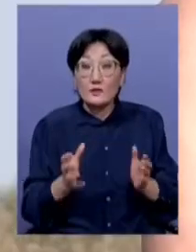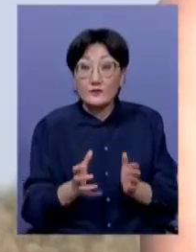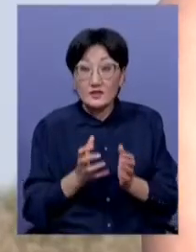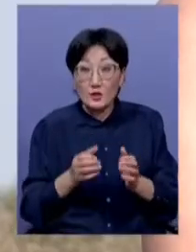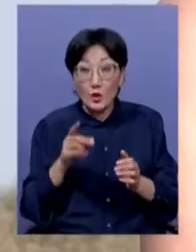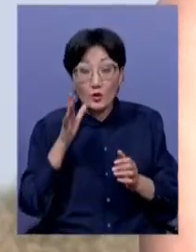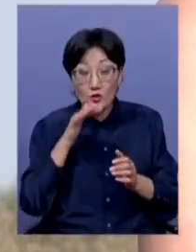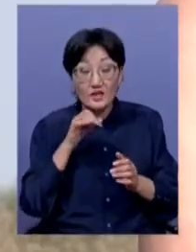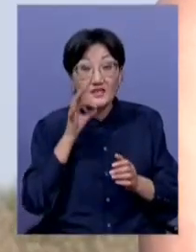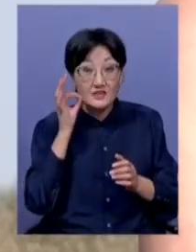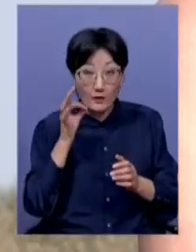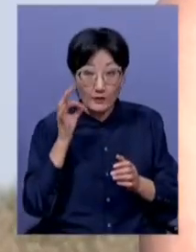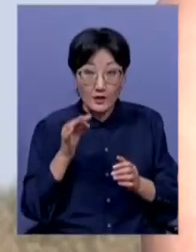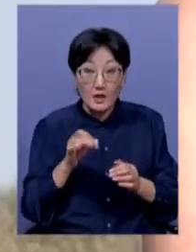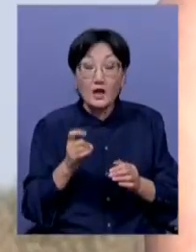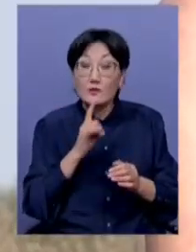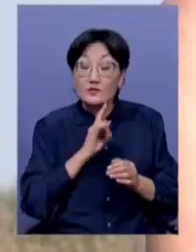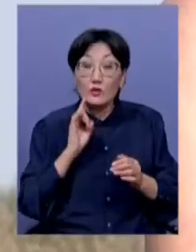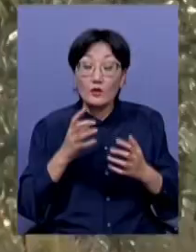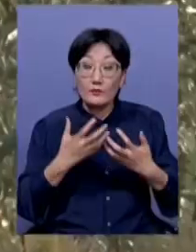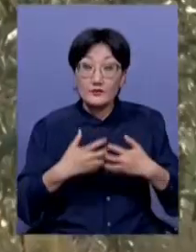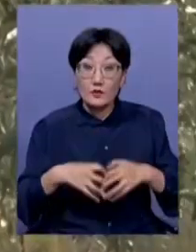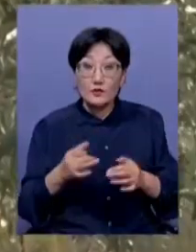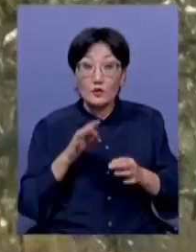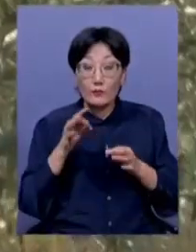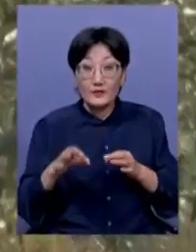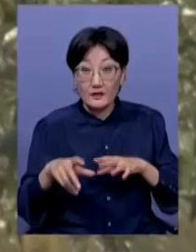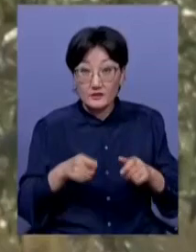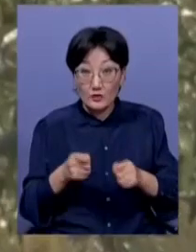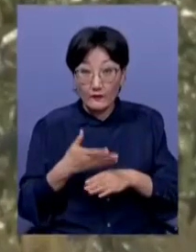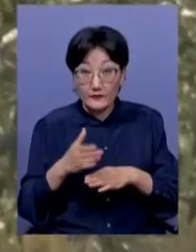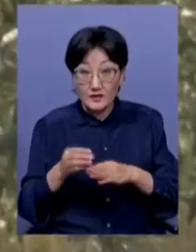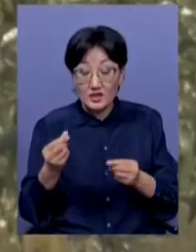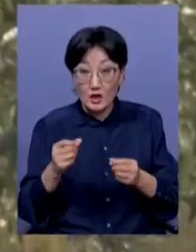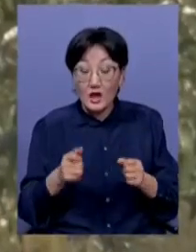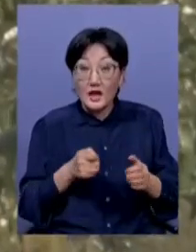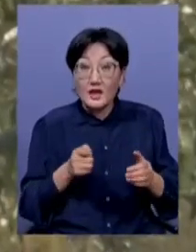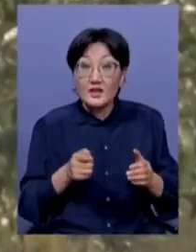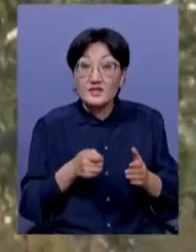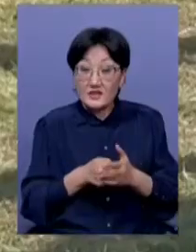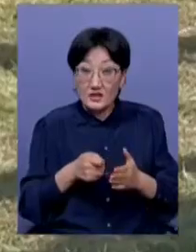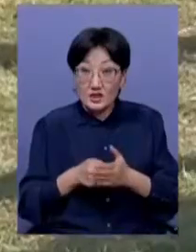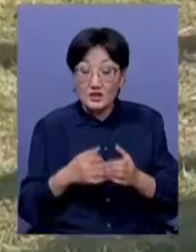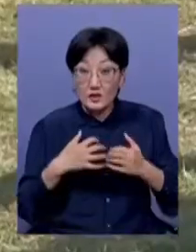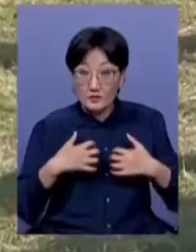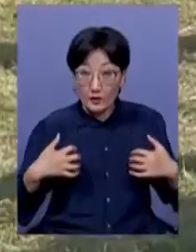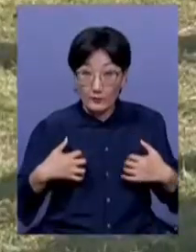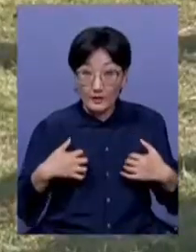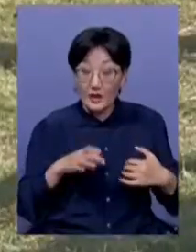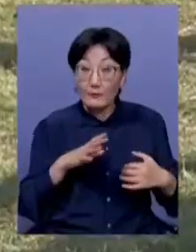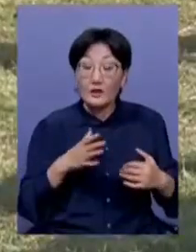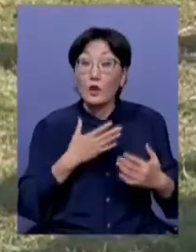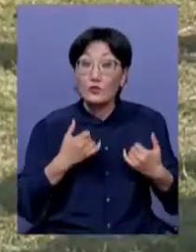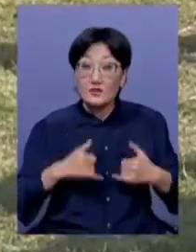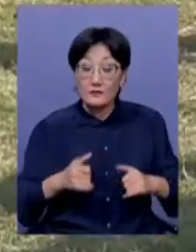содержание кошек и собак. Однажды женщина посчитала, сколько областные власти выделяют средств на содержание четвероногих, и была неприятно удивлена.